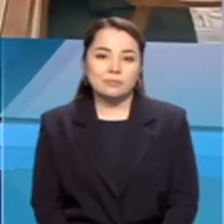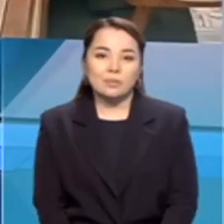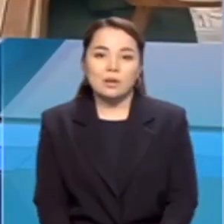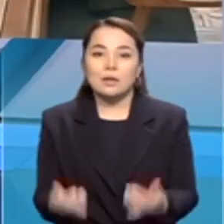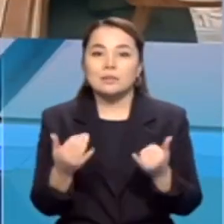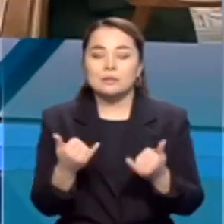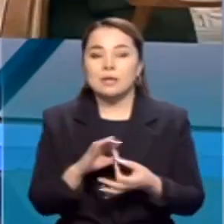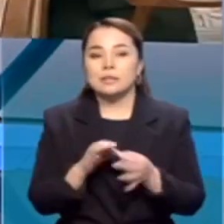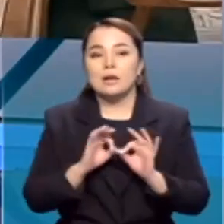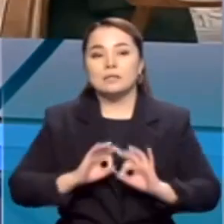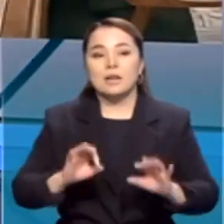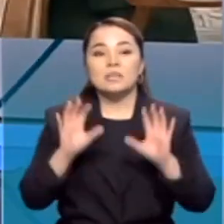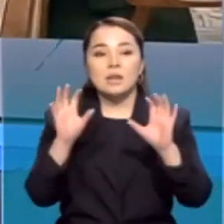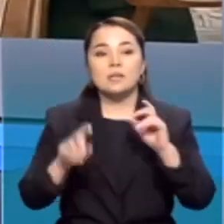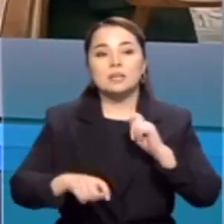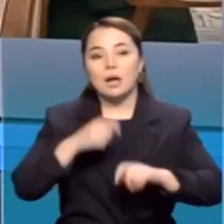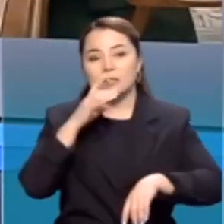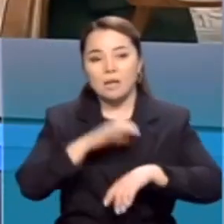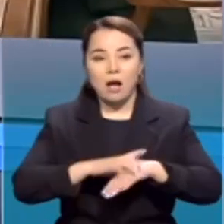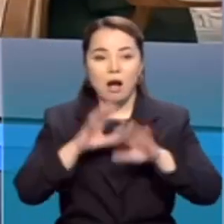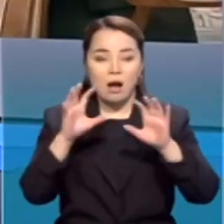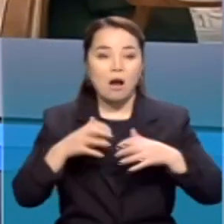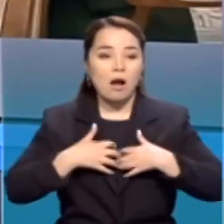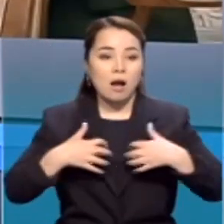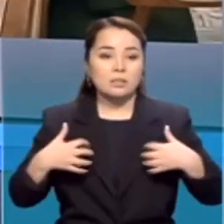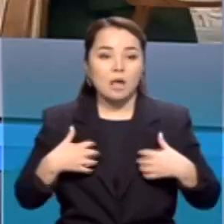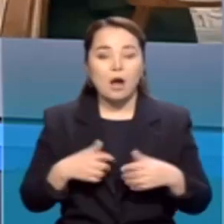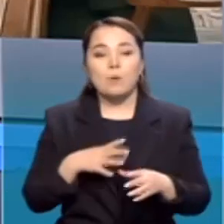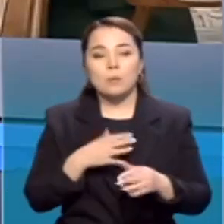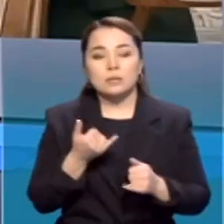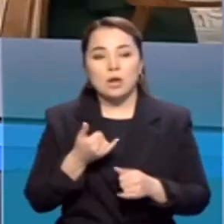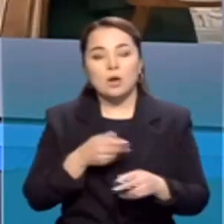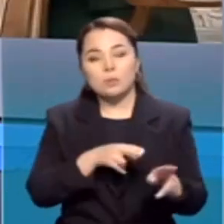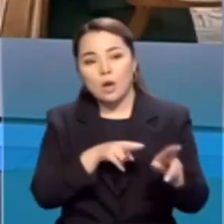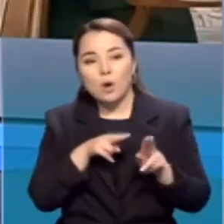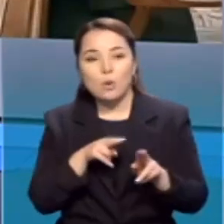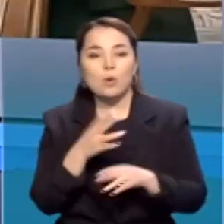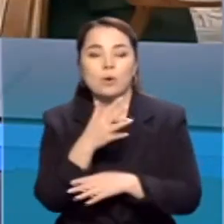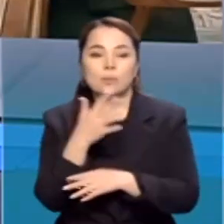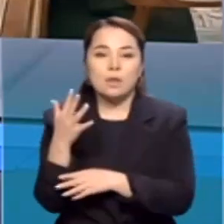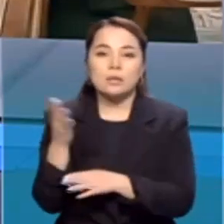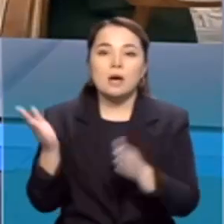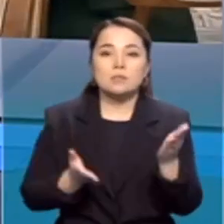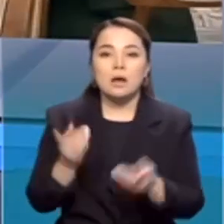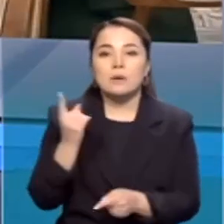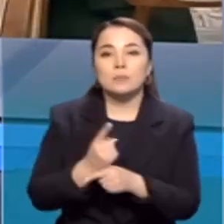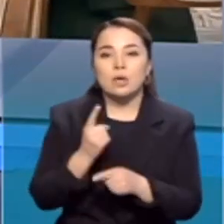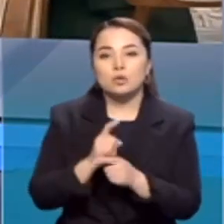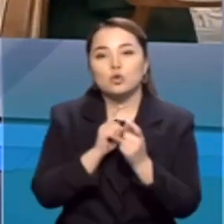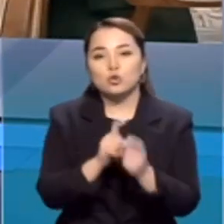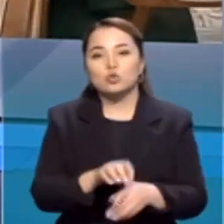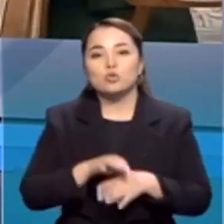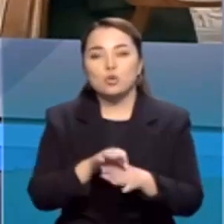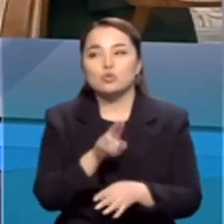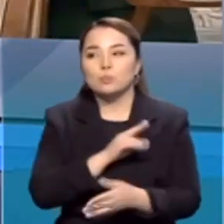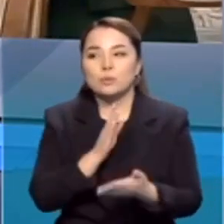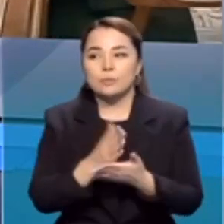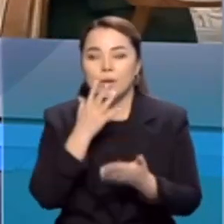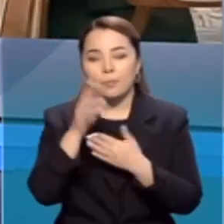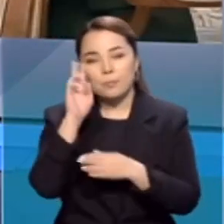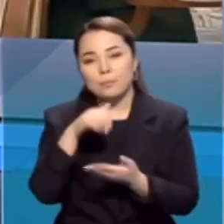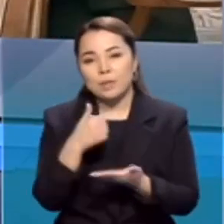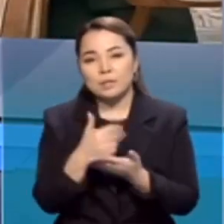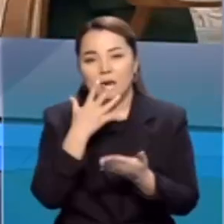Енді рет-ретмен заңсыз аң аулауға және орман ағашын кесуге қарсы күрес шаралары күшейтіліп жатыр. Бұл туралы мемлекет